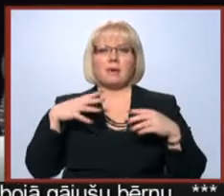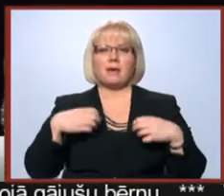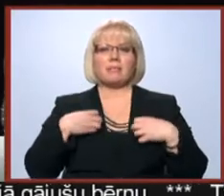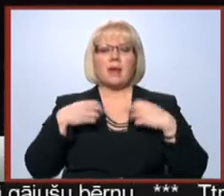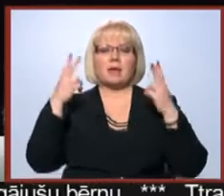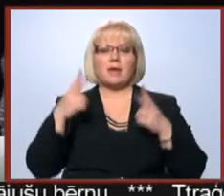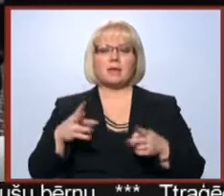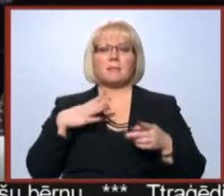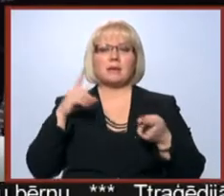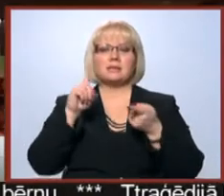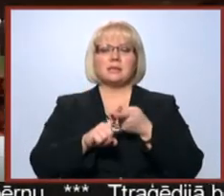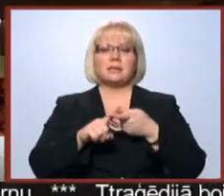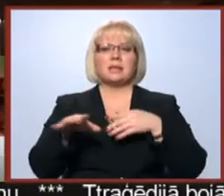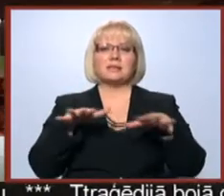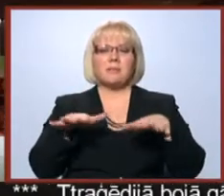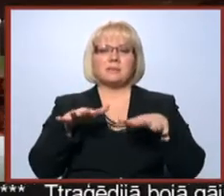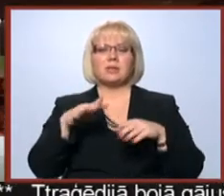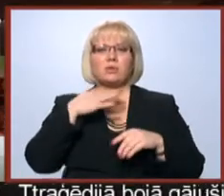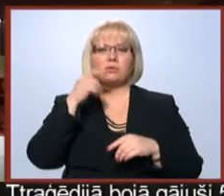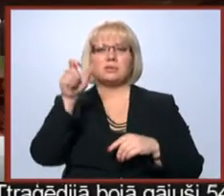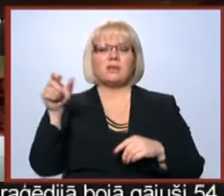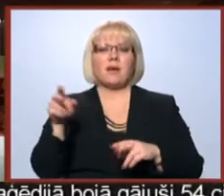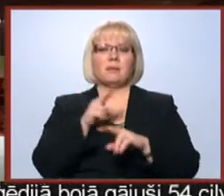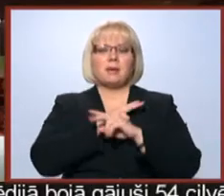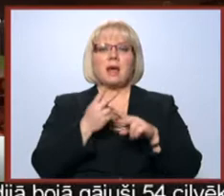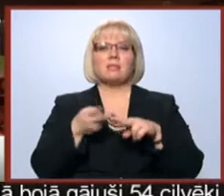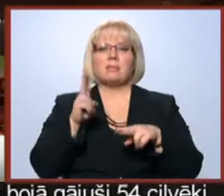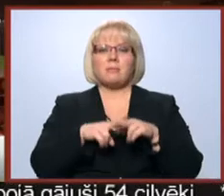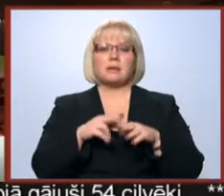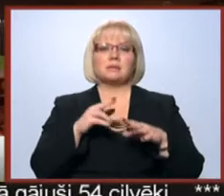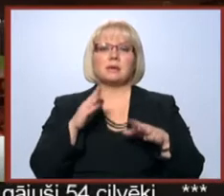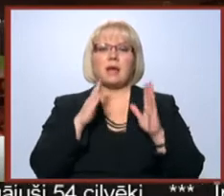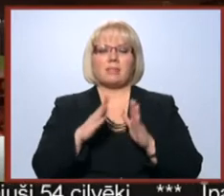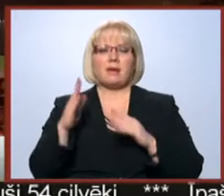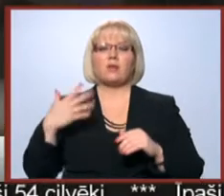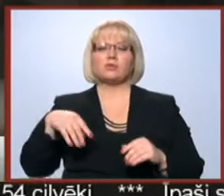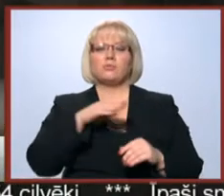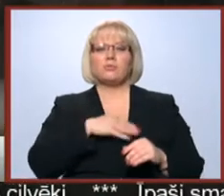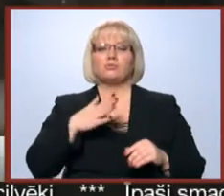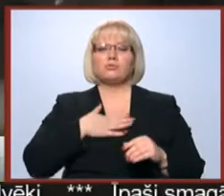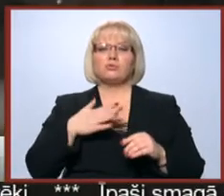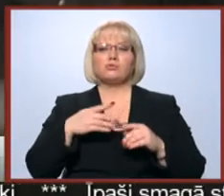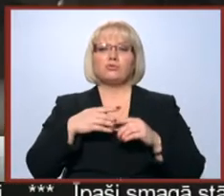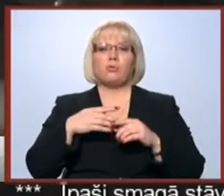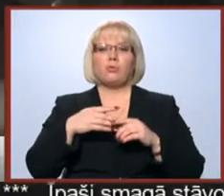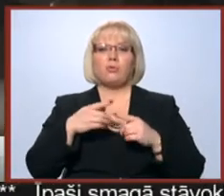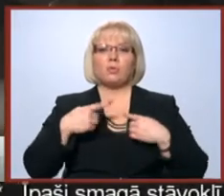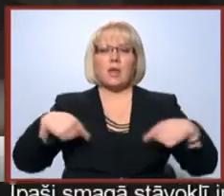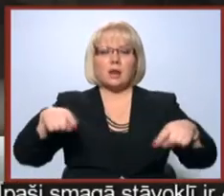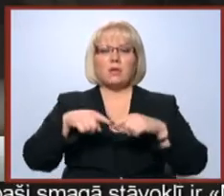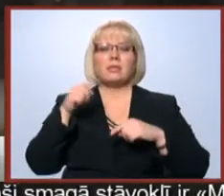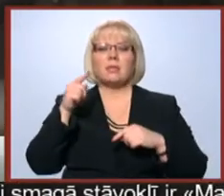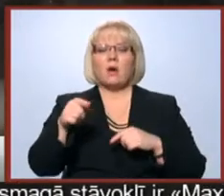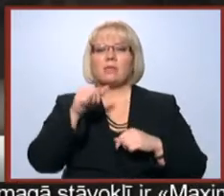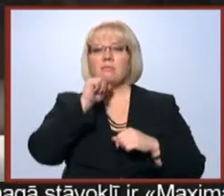bija saistīta ar zemestrīci, protams, ļoti daudz cilvēku aizgāja bojā un tādēļ viņi arī gatavojās. Mums, protams, mūsu platuma grādos, nu tas tāds, man